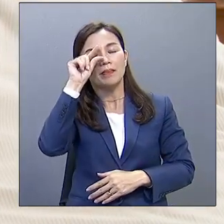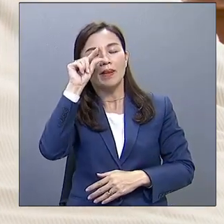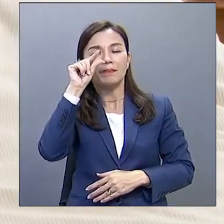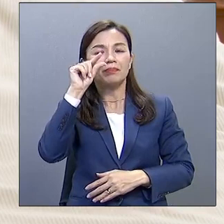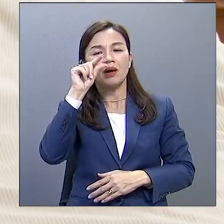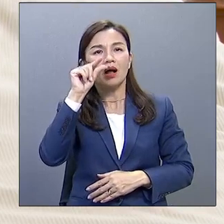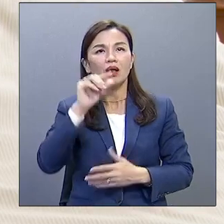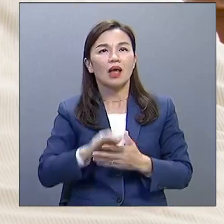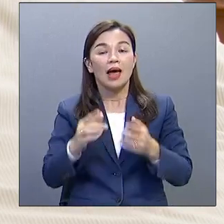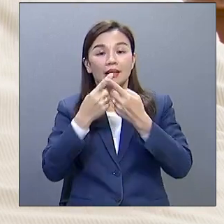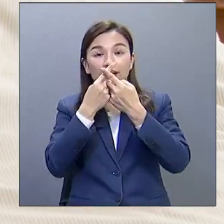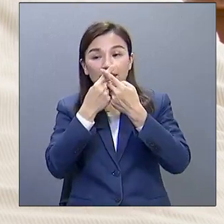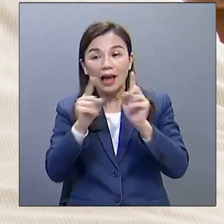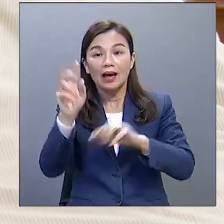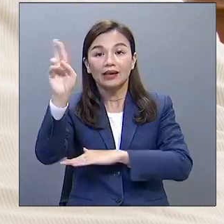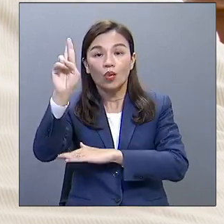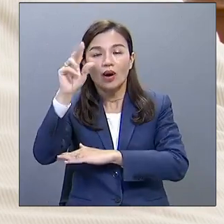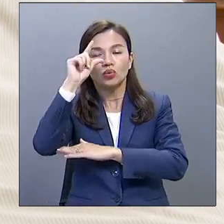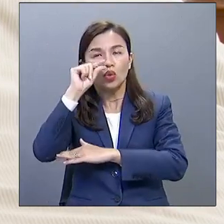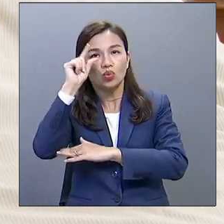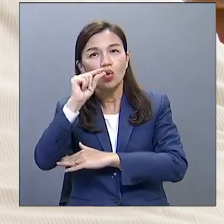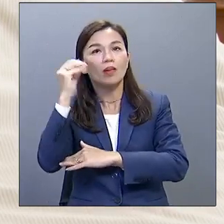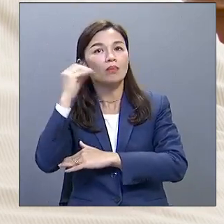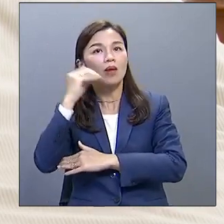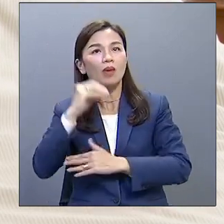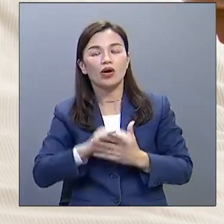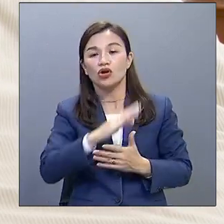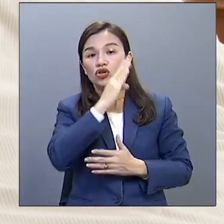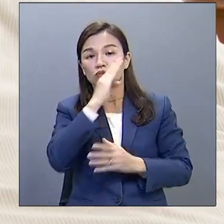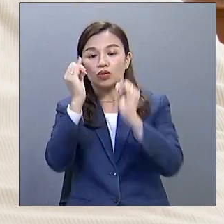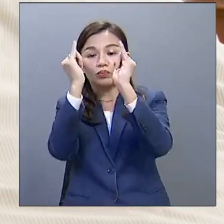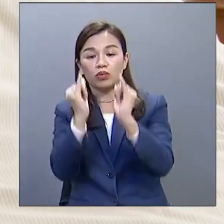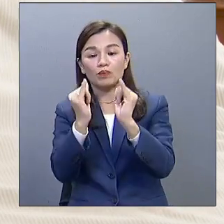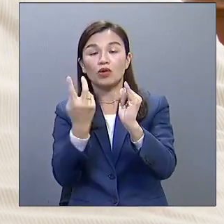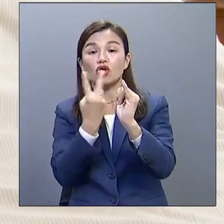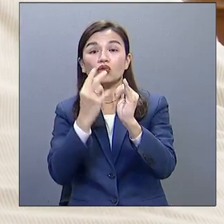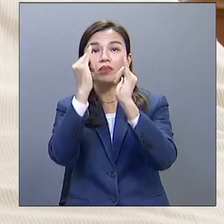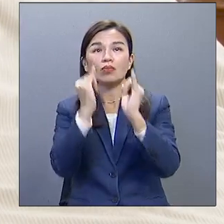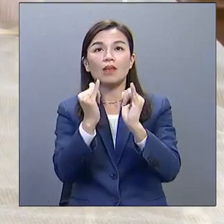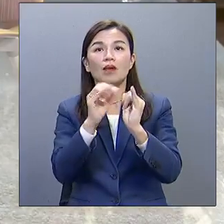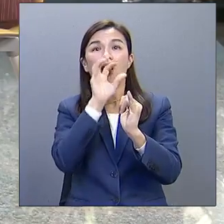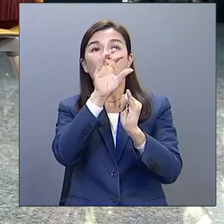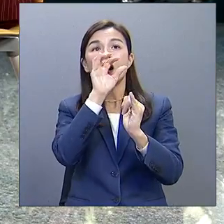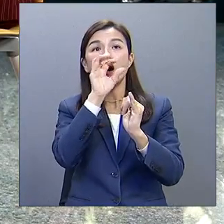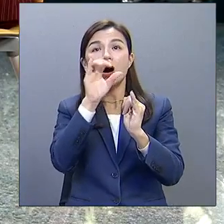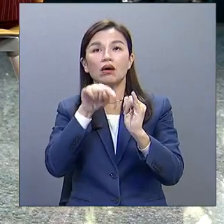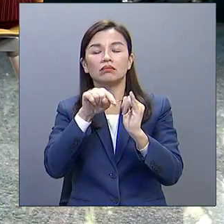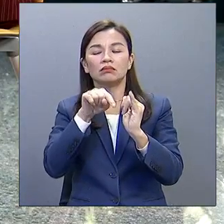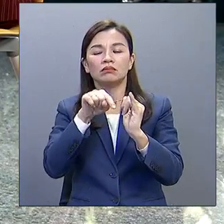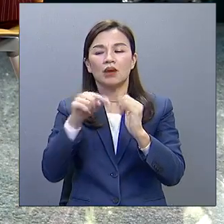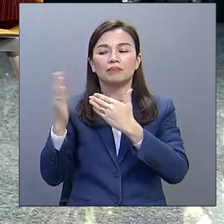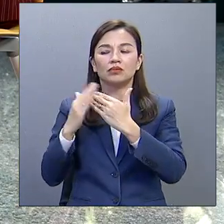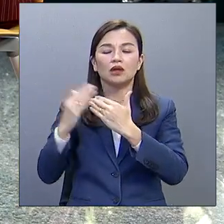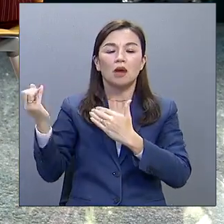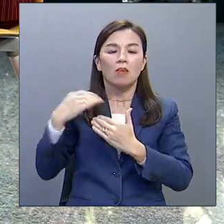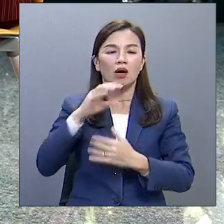เช้าจะหลับกลางวันบ่อย2ก็คือถ้ามีคนนอนด้วยอะค่ะถ้านอนกรนที่ผิดปกติมากๆจะรู้เลยก็คือคนที ่ ข้างๆ